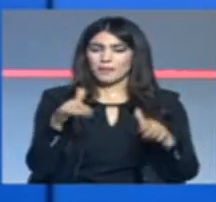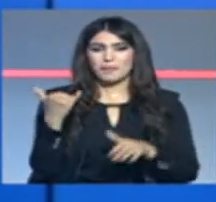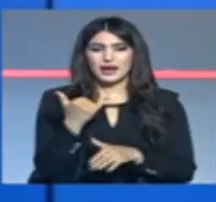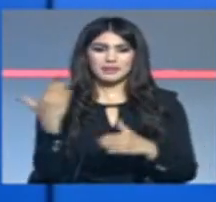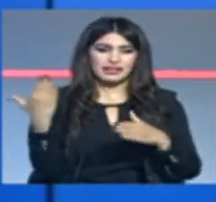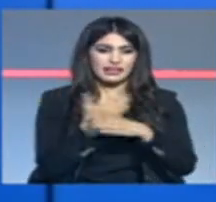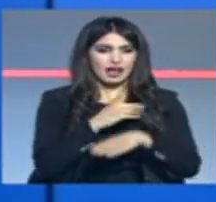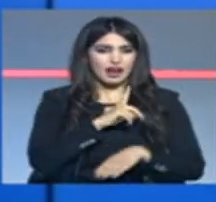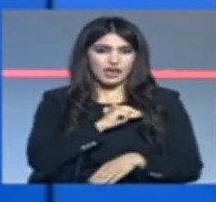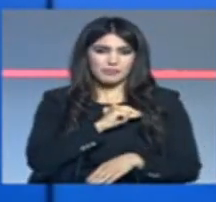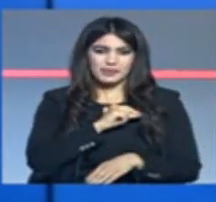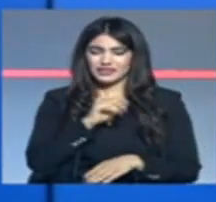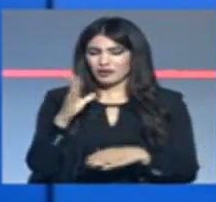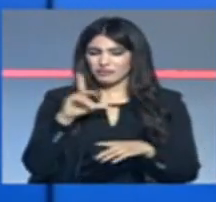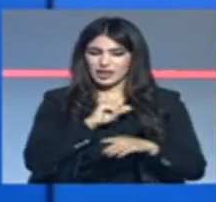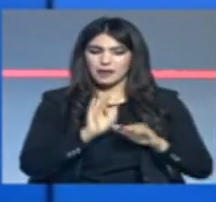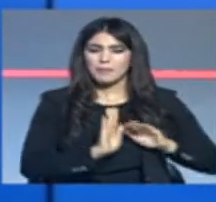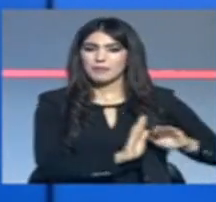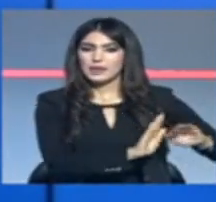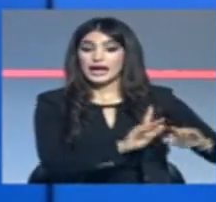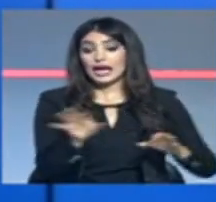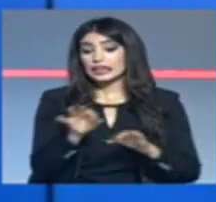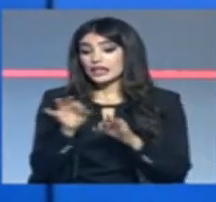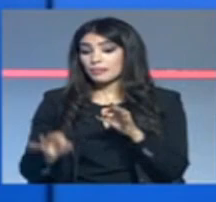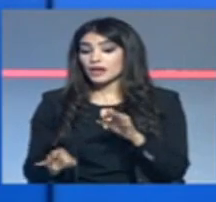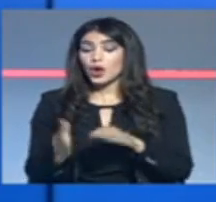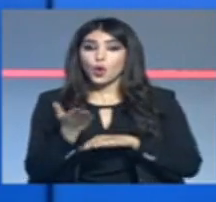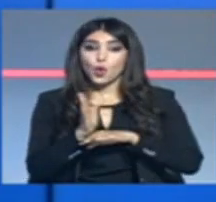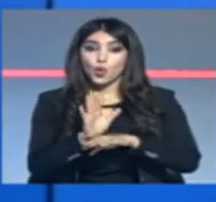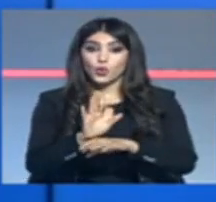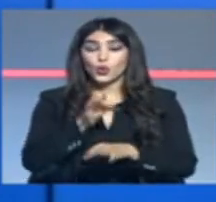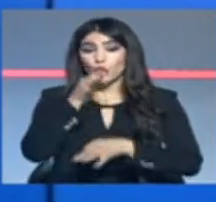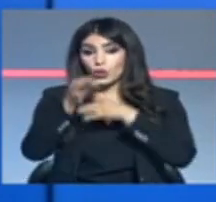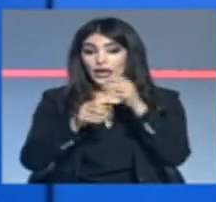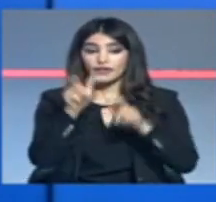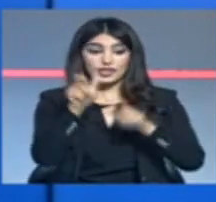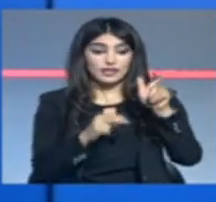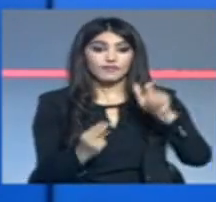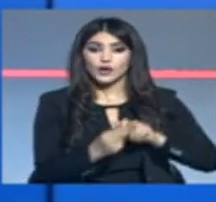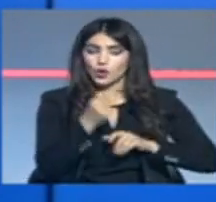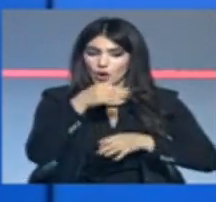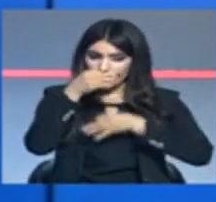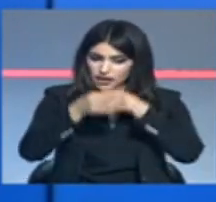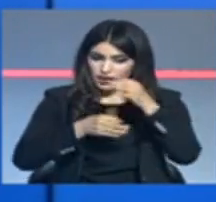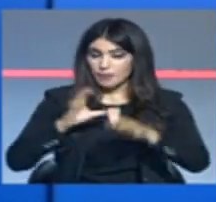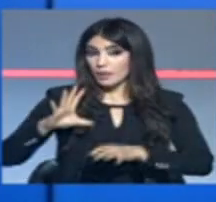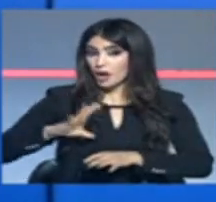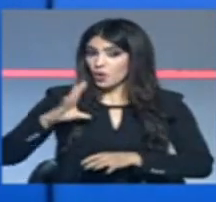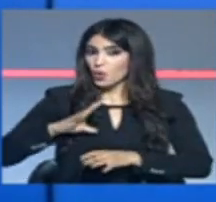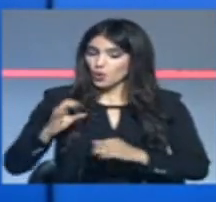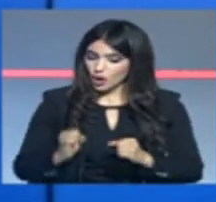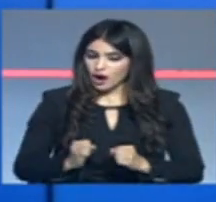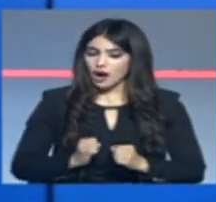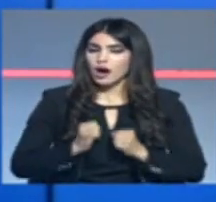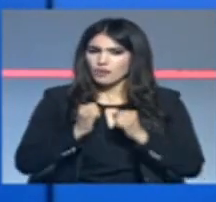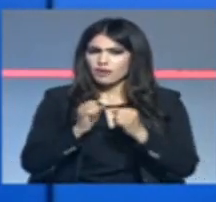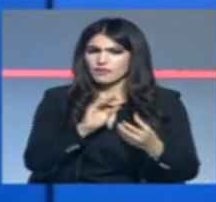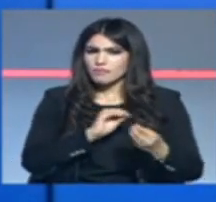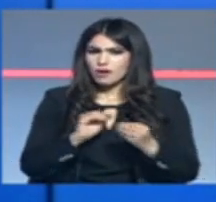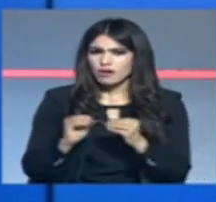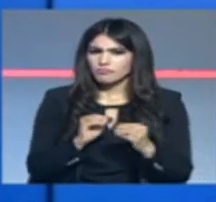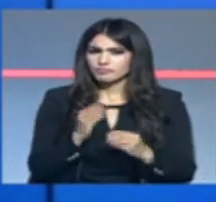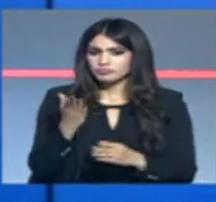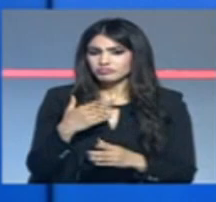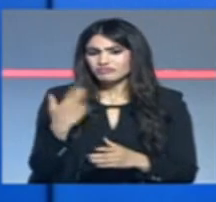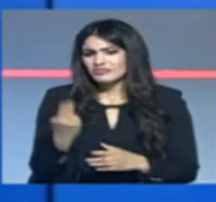علاش ما نتفاهموش من غير امن. وحاولنا نقدموا حلول، وقدمنا حلول حتى للطلبه، واللي حكينا مع الاساتذه، وحاولنا فما حاجات زاده ما